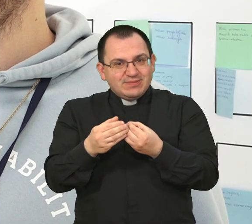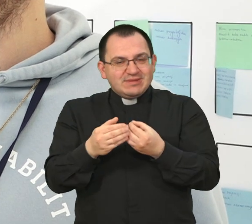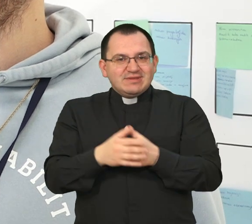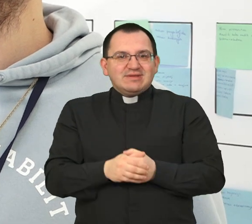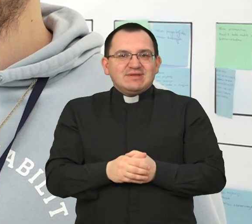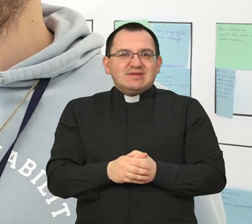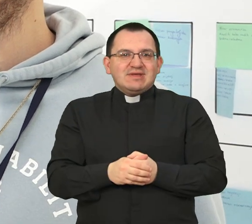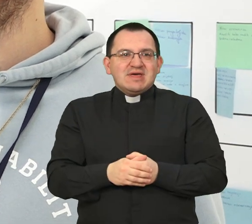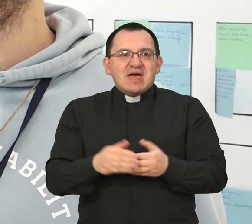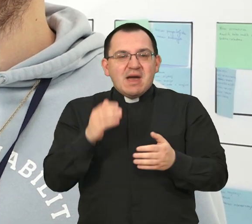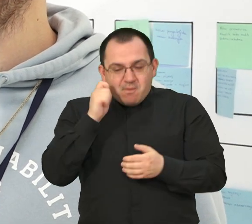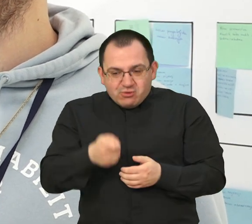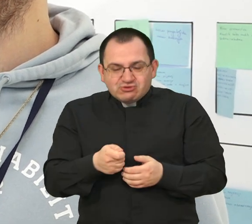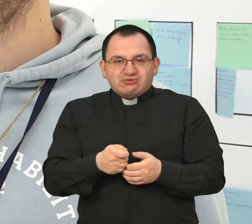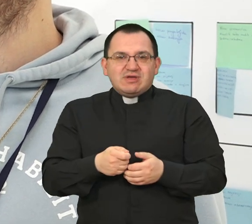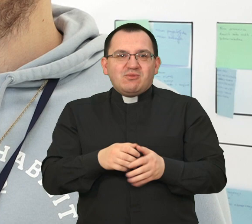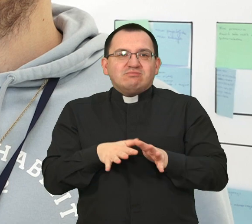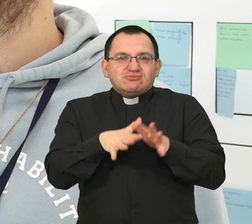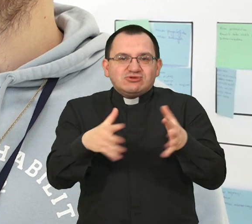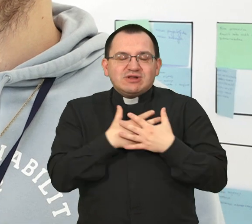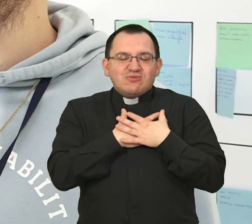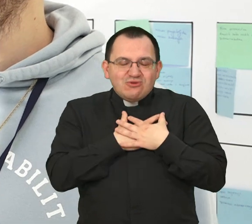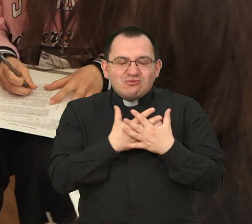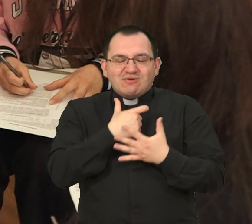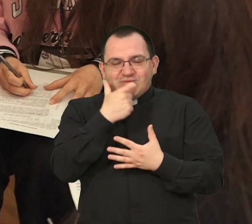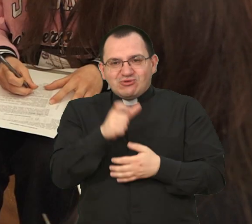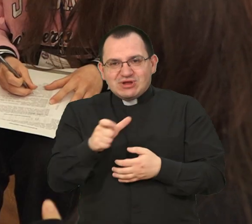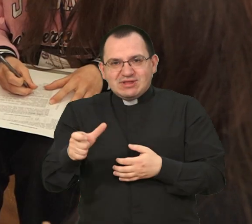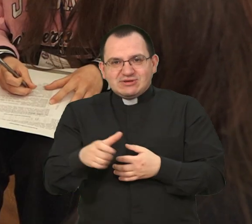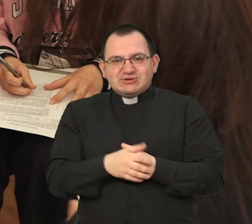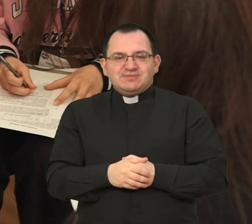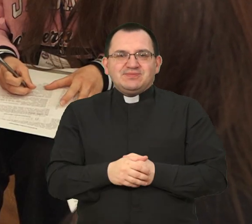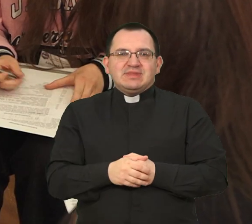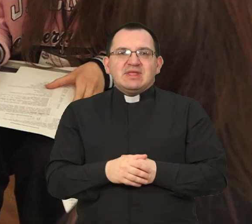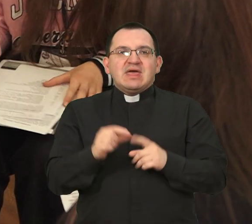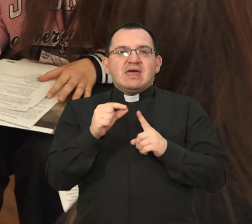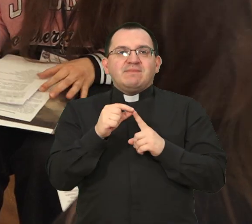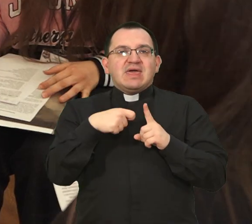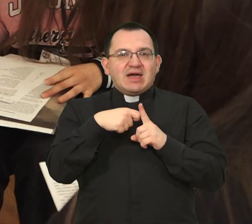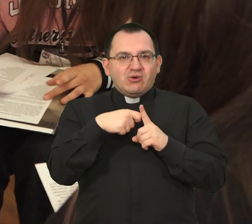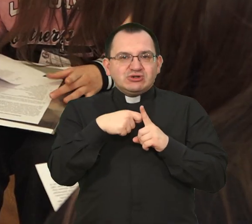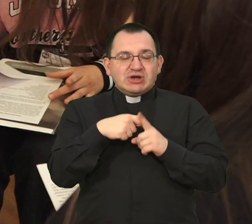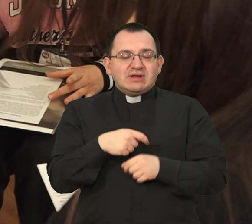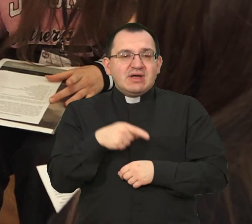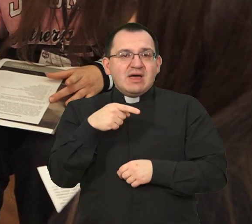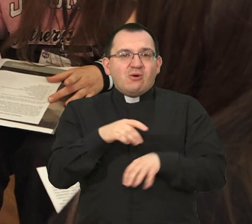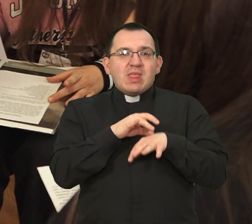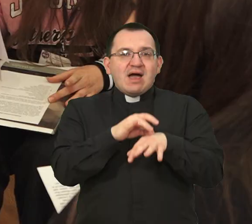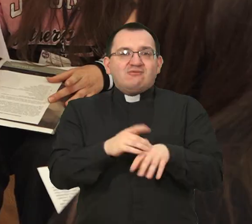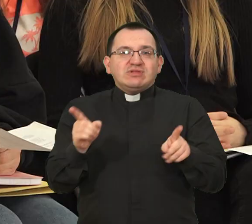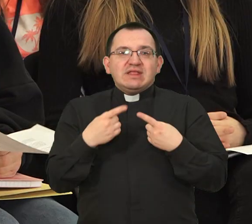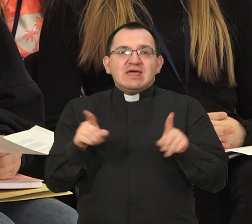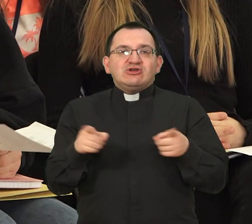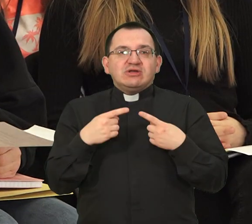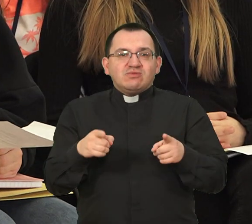obostrano uvažavanje i širenje ljubavi i Božje riječi. Pija Koščak u župi Remetinec vodi dječji zbor, pjeva